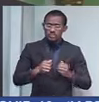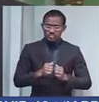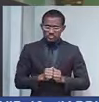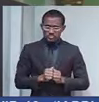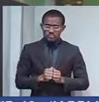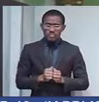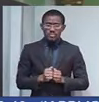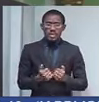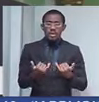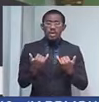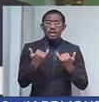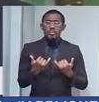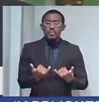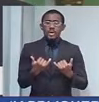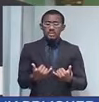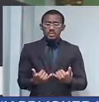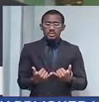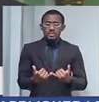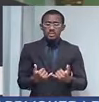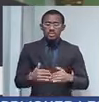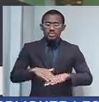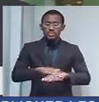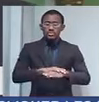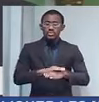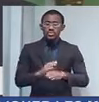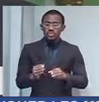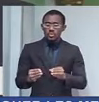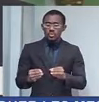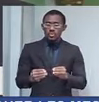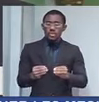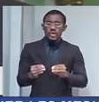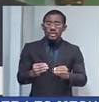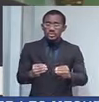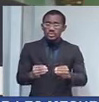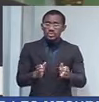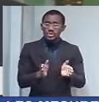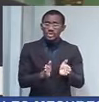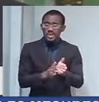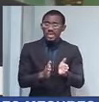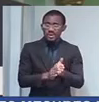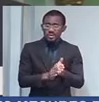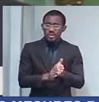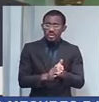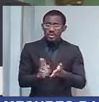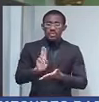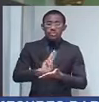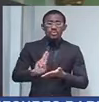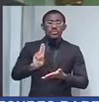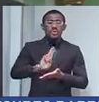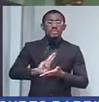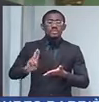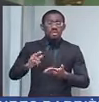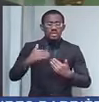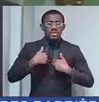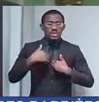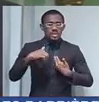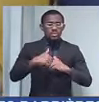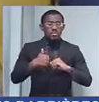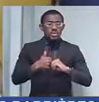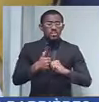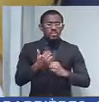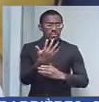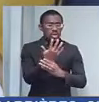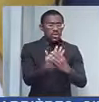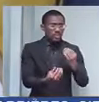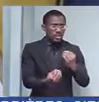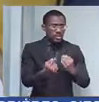le secrétariat d'orientation scolaire, universitaire et professionnelle, qui a analysé un certain nombre de critères pour cette